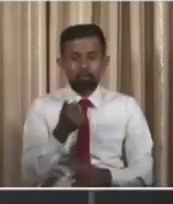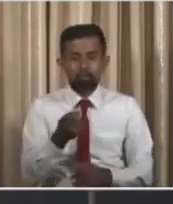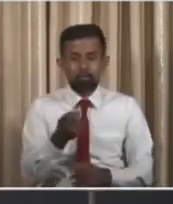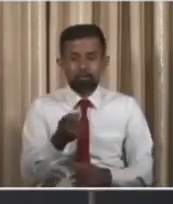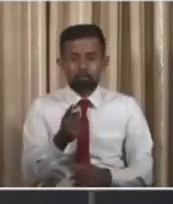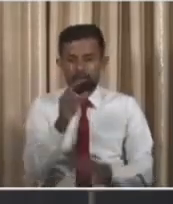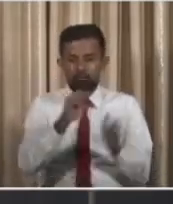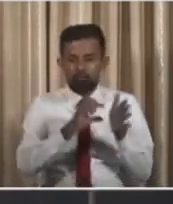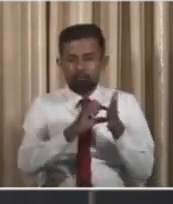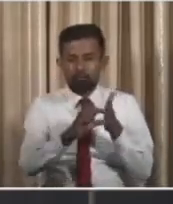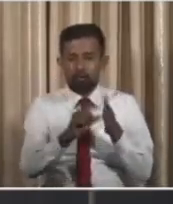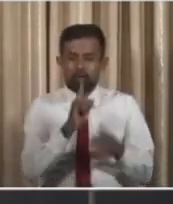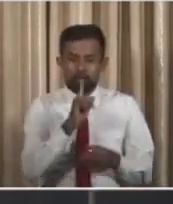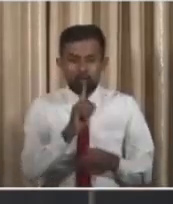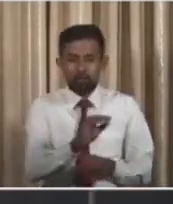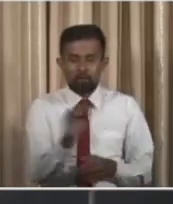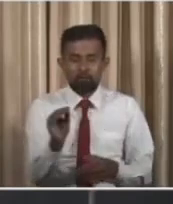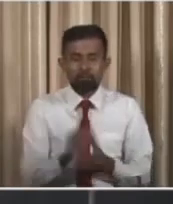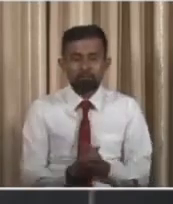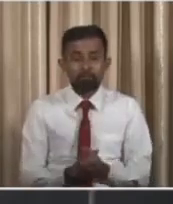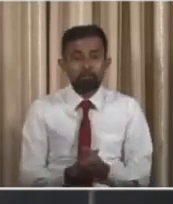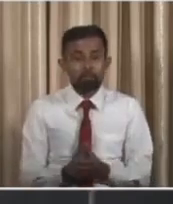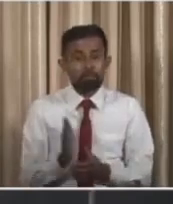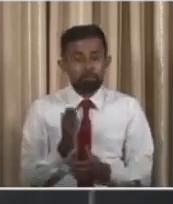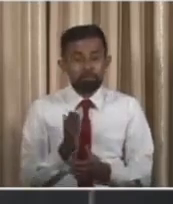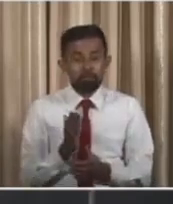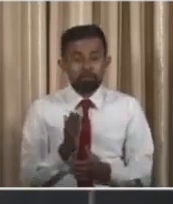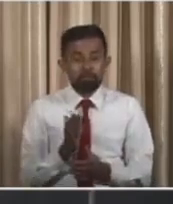maik ekawakya kya na, eh nisa,